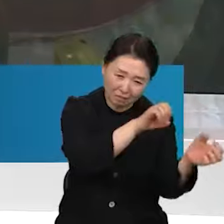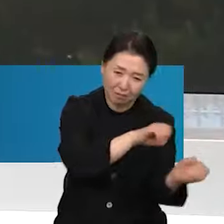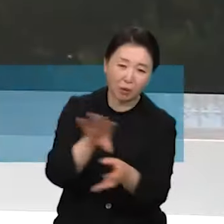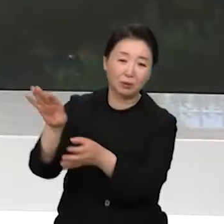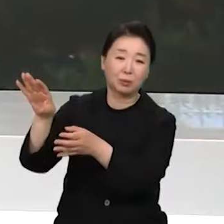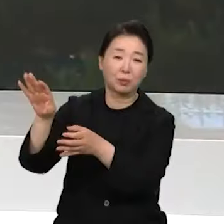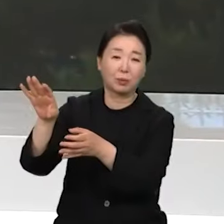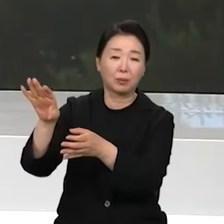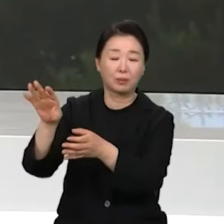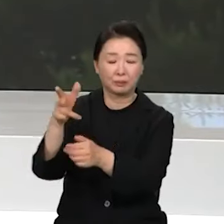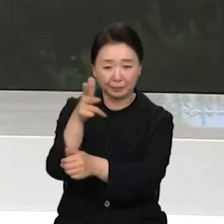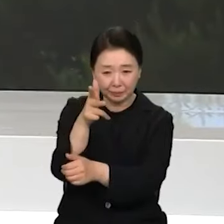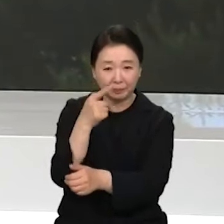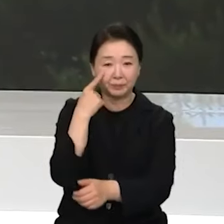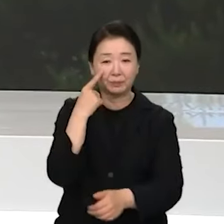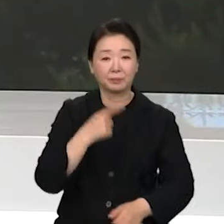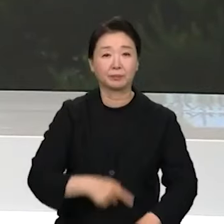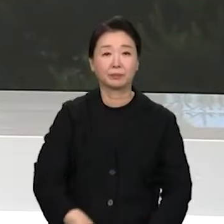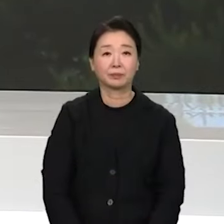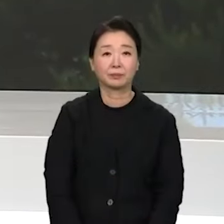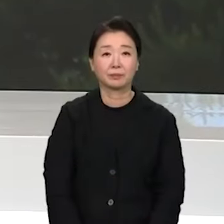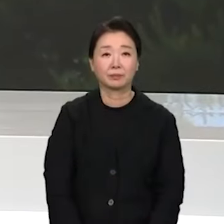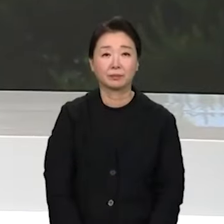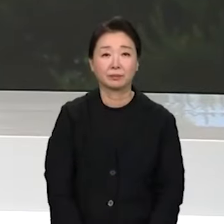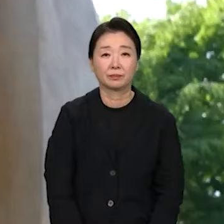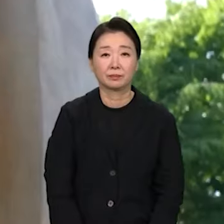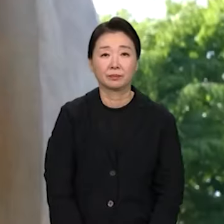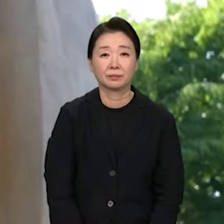많습니다. 밀착카메라 송우영 기자가 취재했습니다.